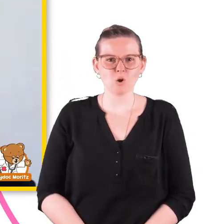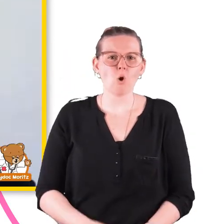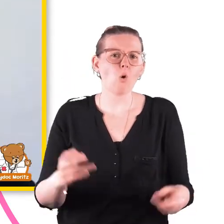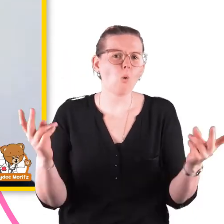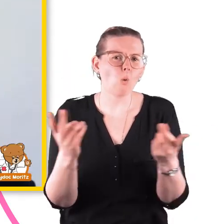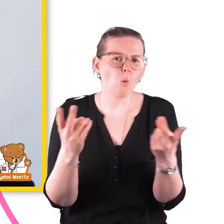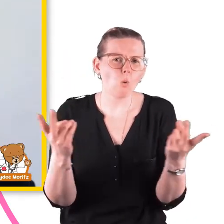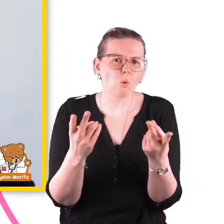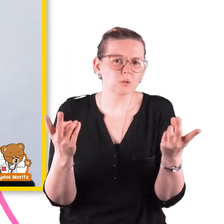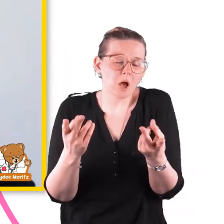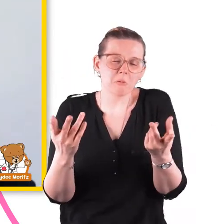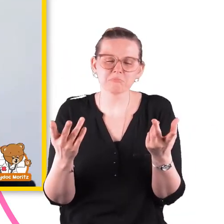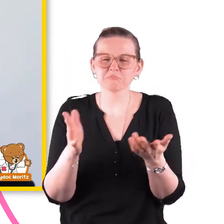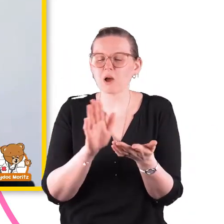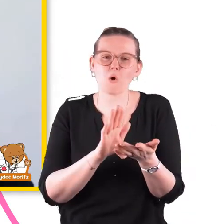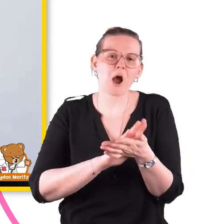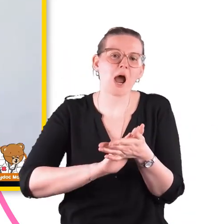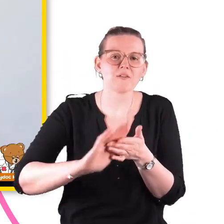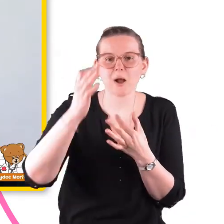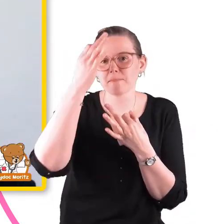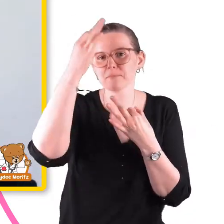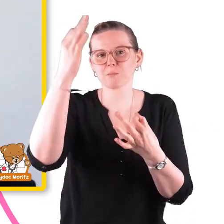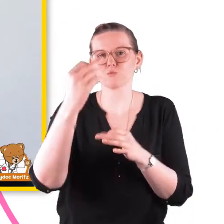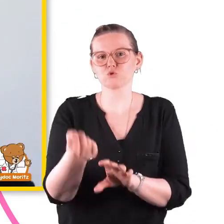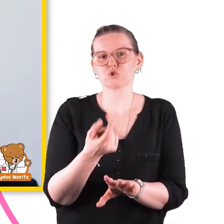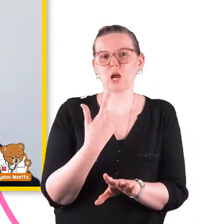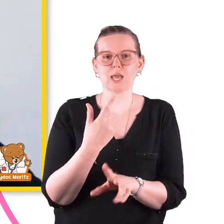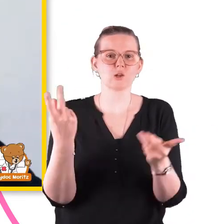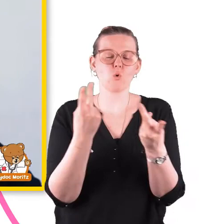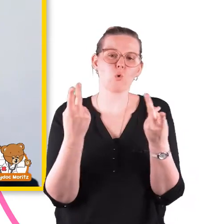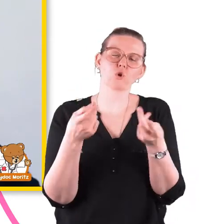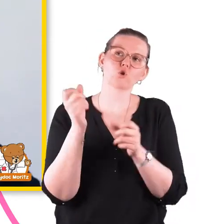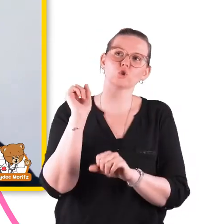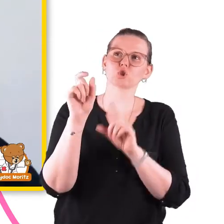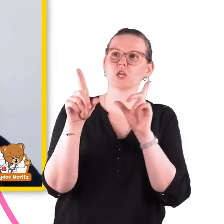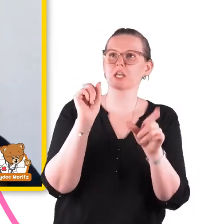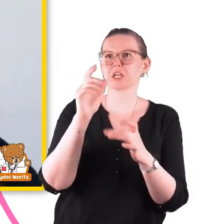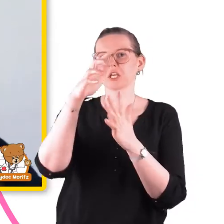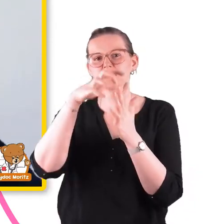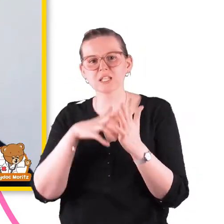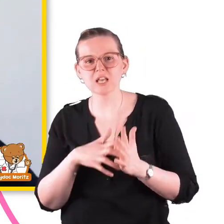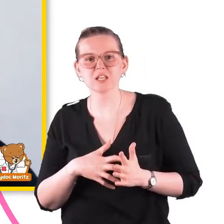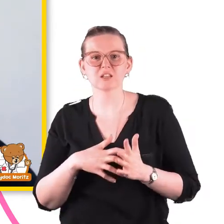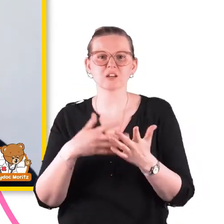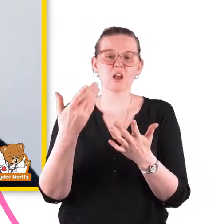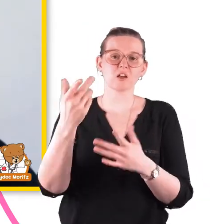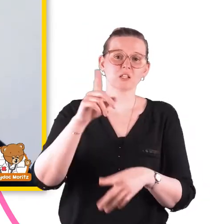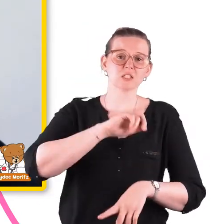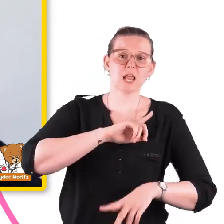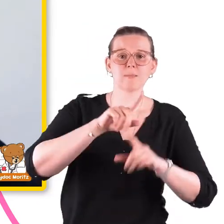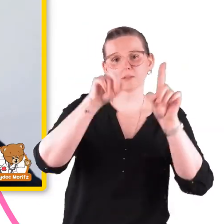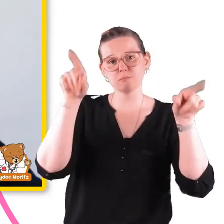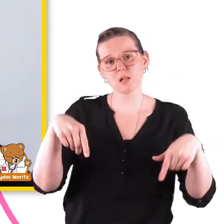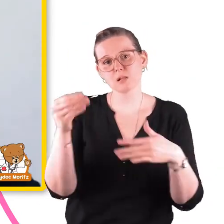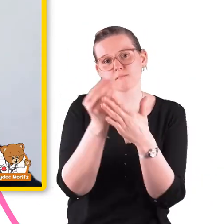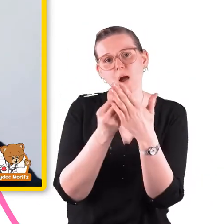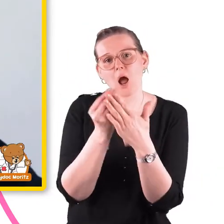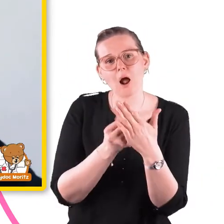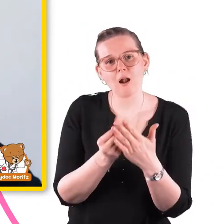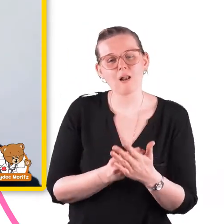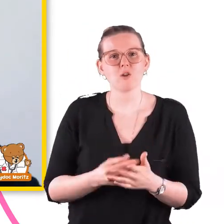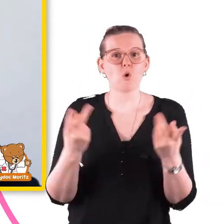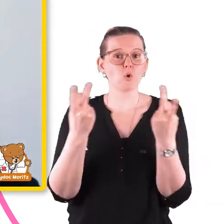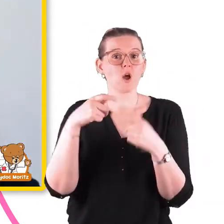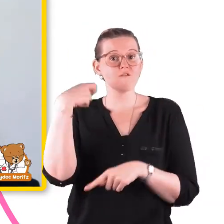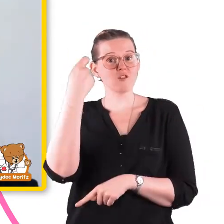Ja, oder ihr könnt uns auch einfach so schreiben oder was von euch schicken, ein Gedicht oder auch ein selbstgemaltes Bild